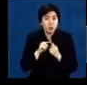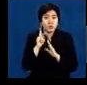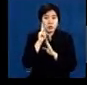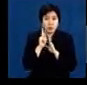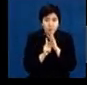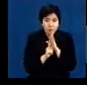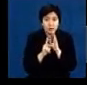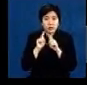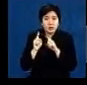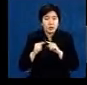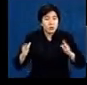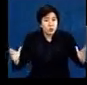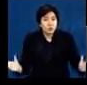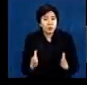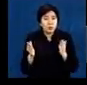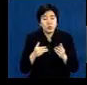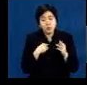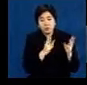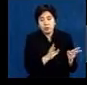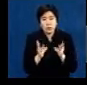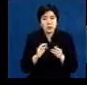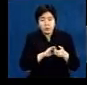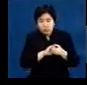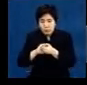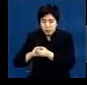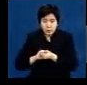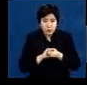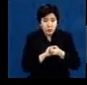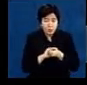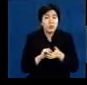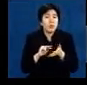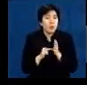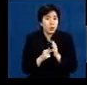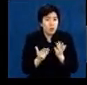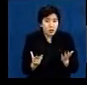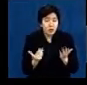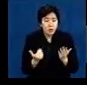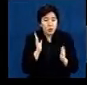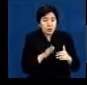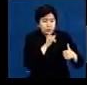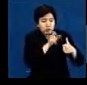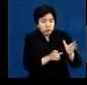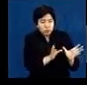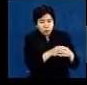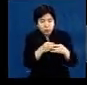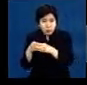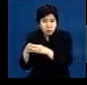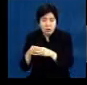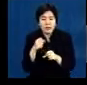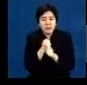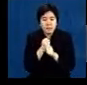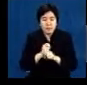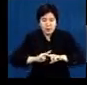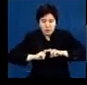ติเพื่อสนับสนุนแนวทางปรองดองซึ่งถือว่าทุกฝ่ายได้ทำหน้าที่ของต